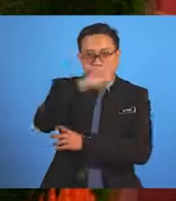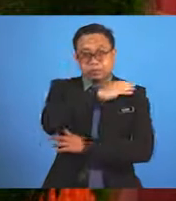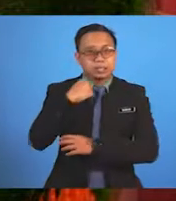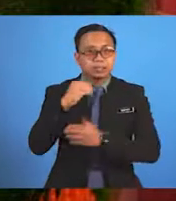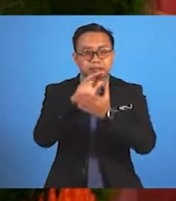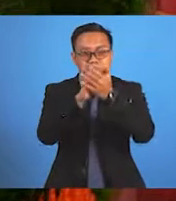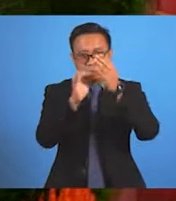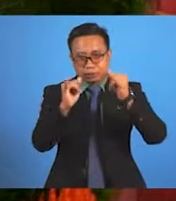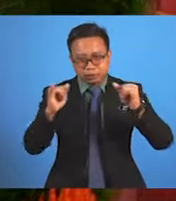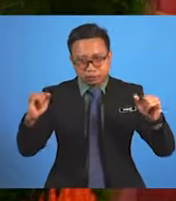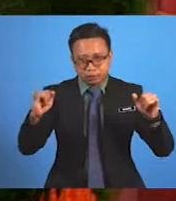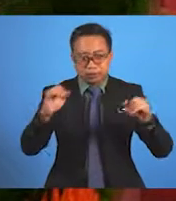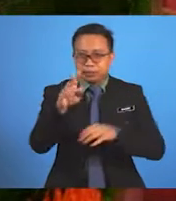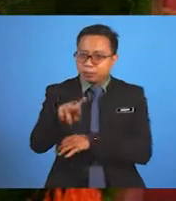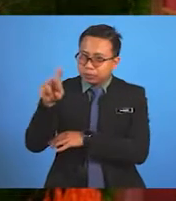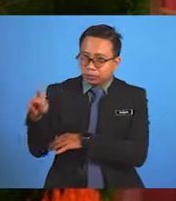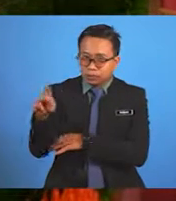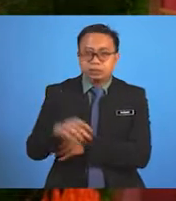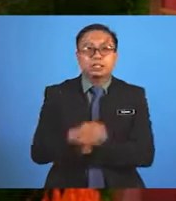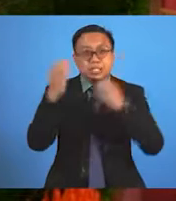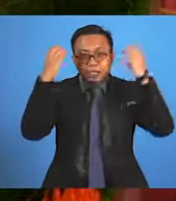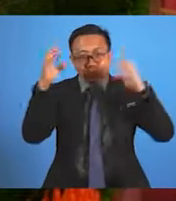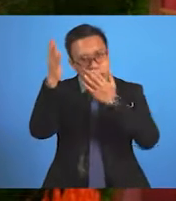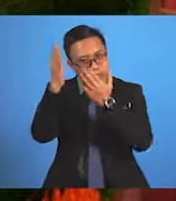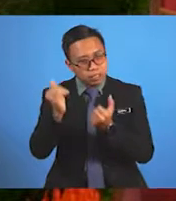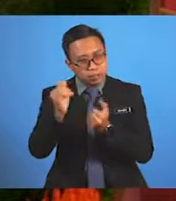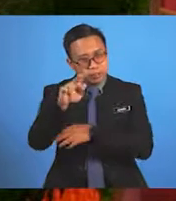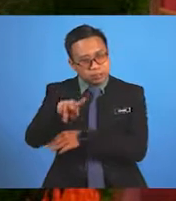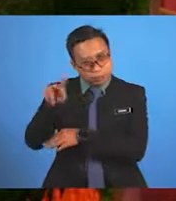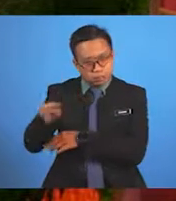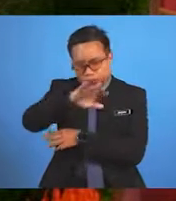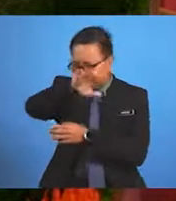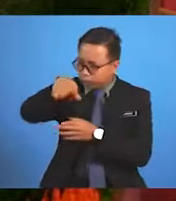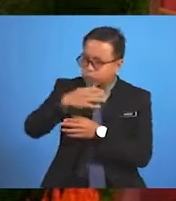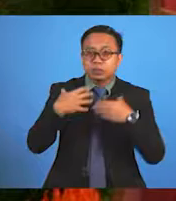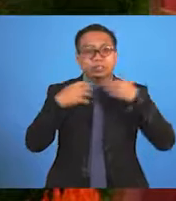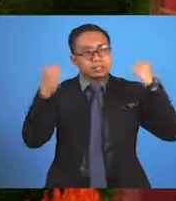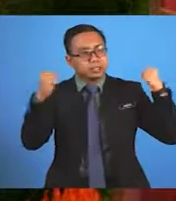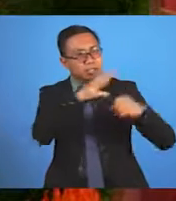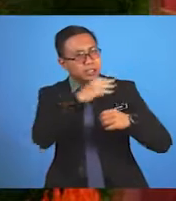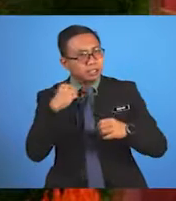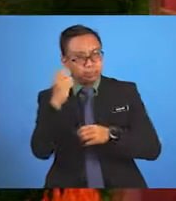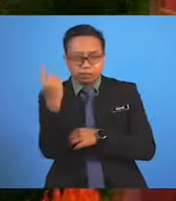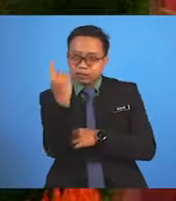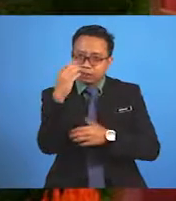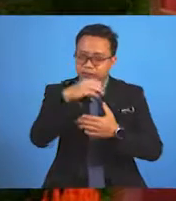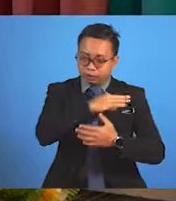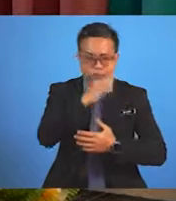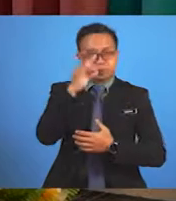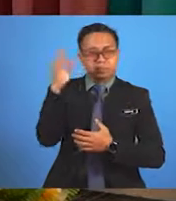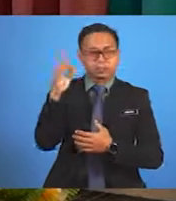Assalamualaikum dan selamat sejahtera pelajar-pelajar. Cikgu harap pelajar-pelajar semua sihat dan sentiasa